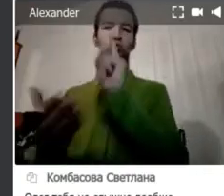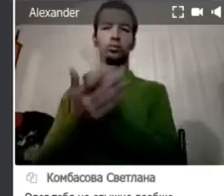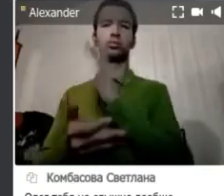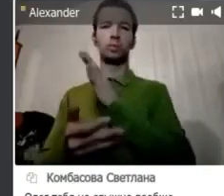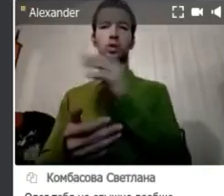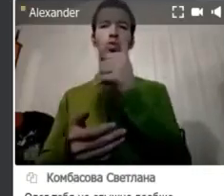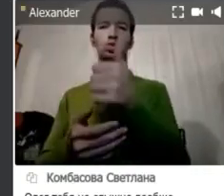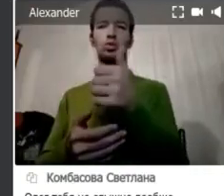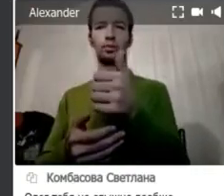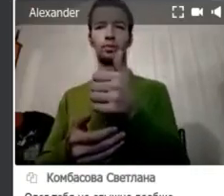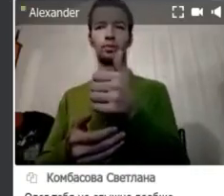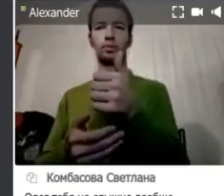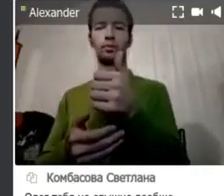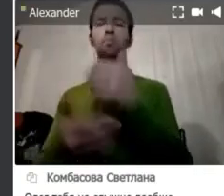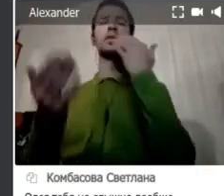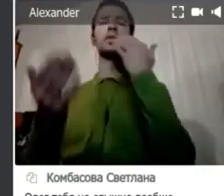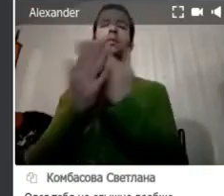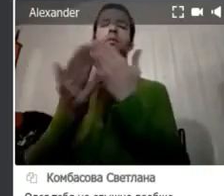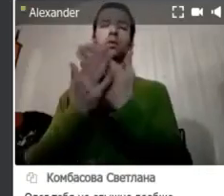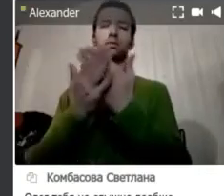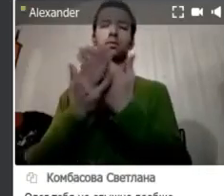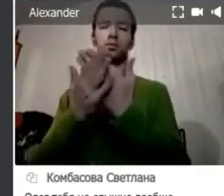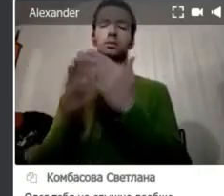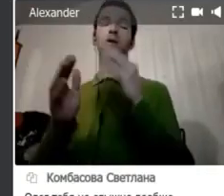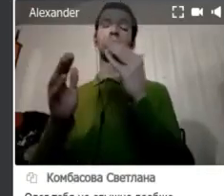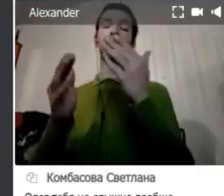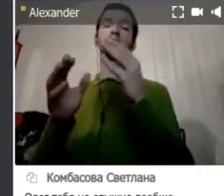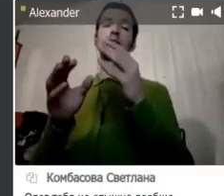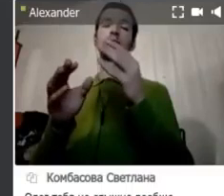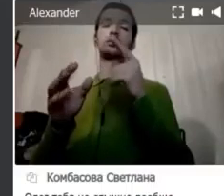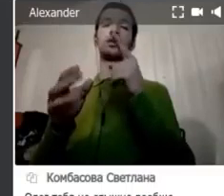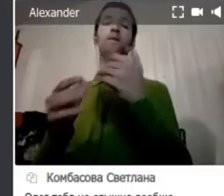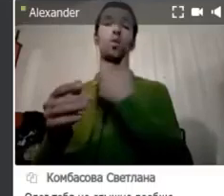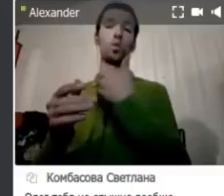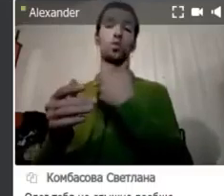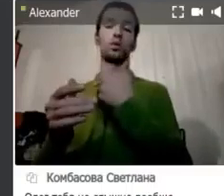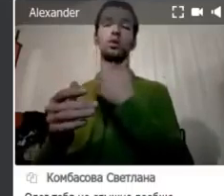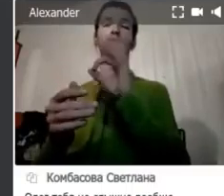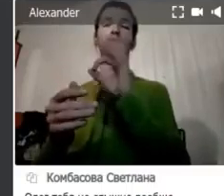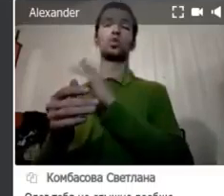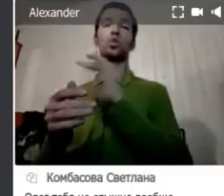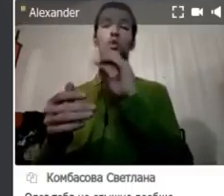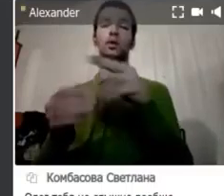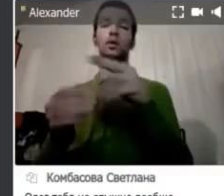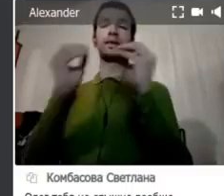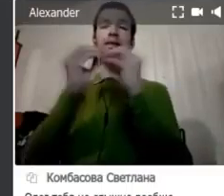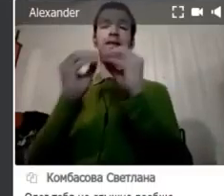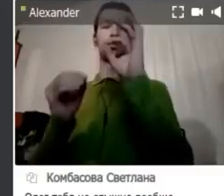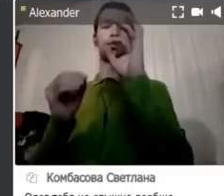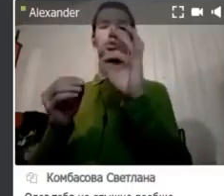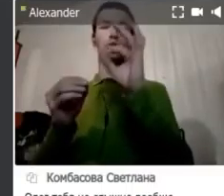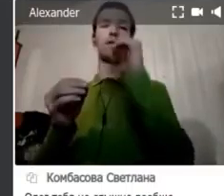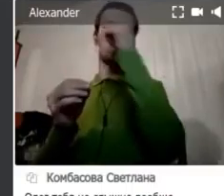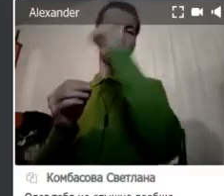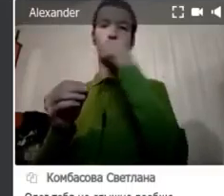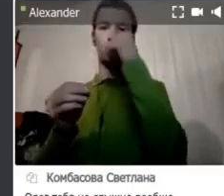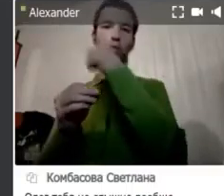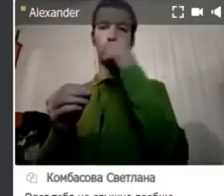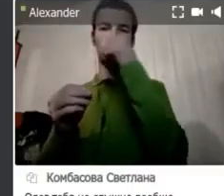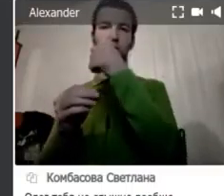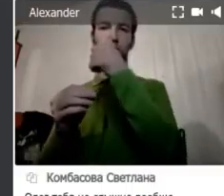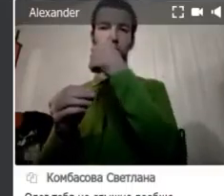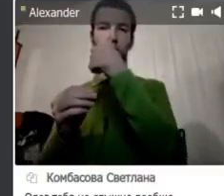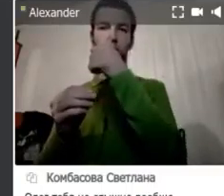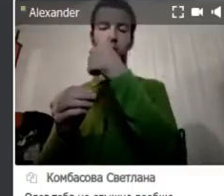финансовые пирамиды, которые предлагают там 2% в день или там 5% в день, это абсурд полный. Я беру нормальные